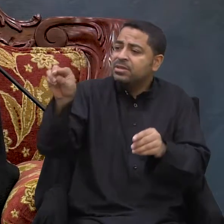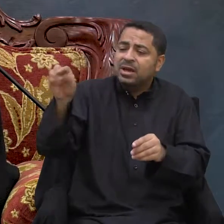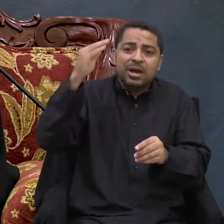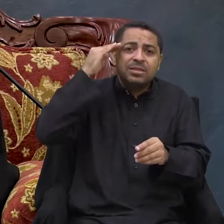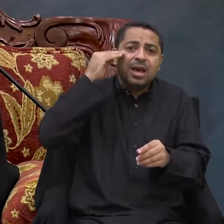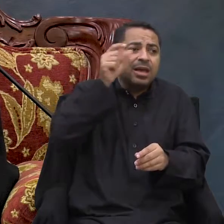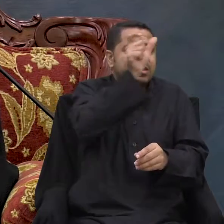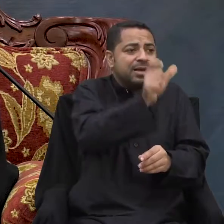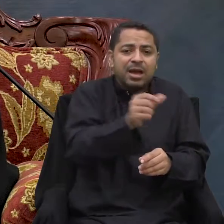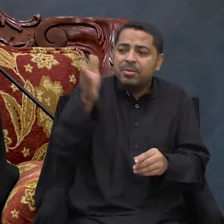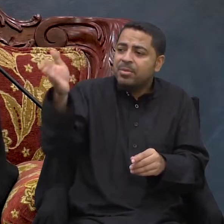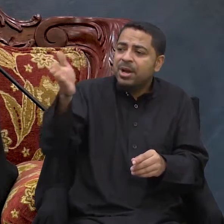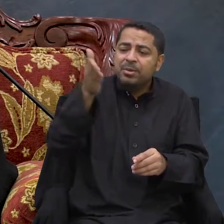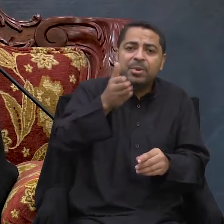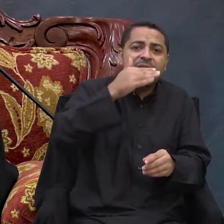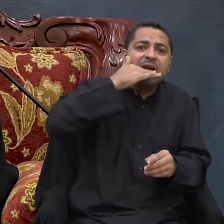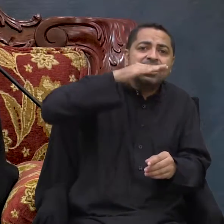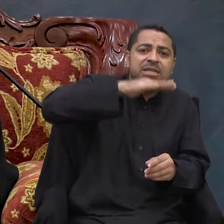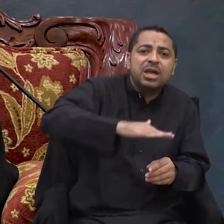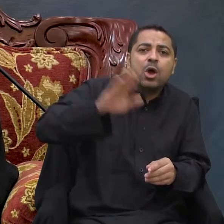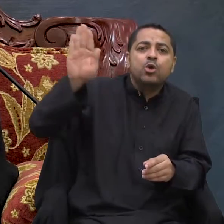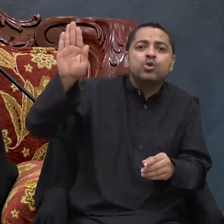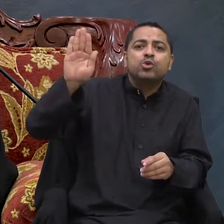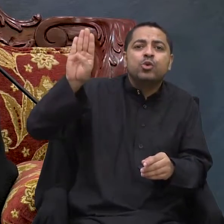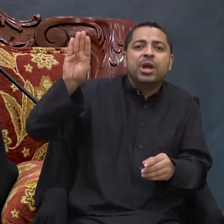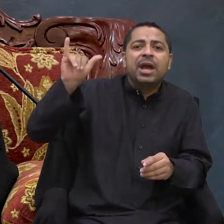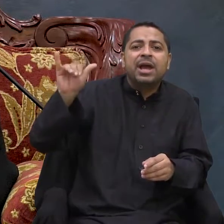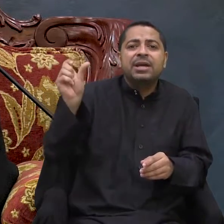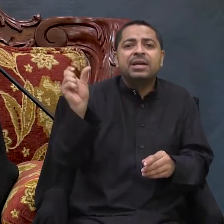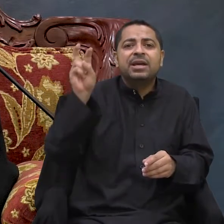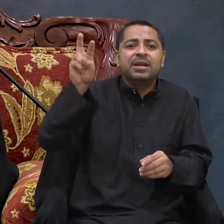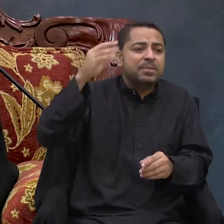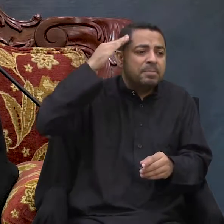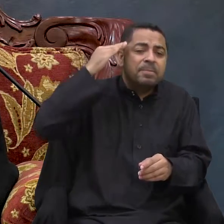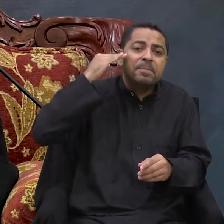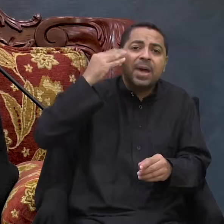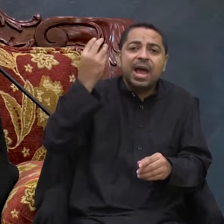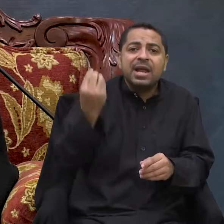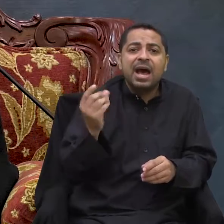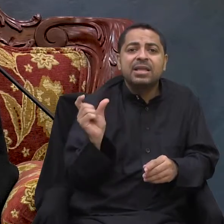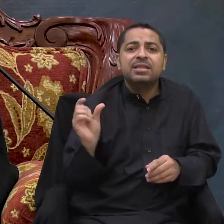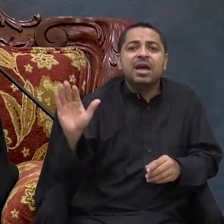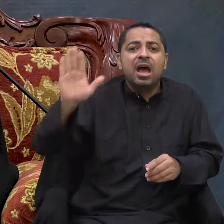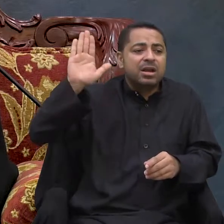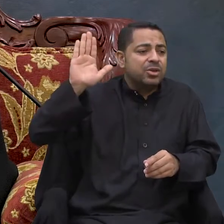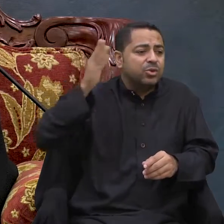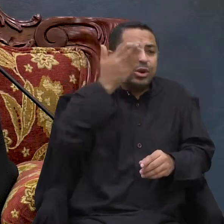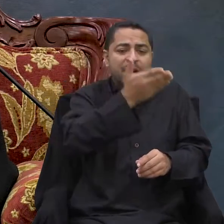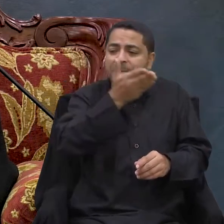ويا فلانة ويا سكينة، يا بنات رسول الله،